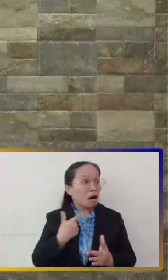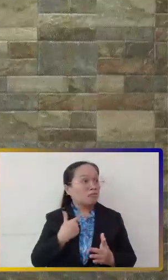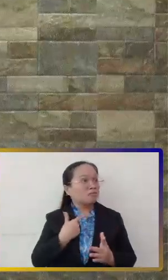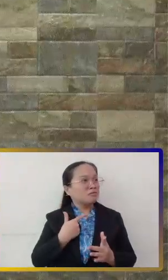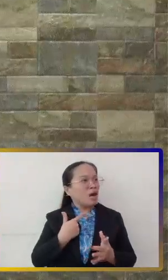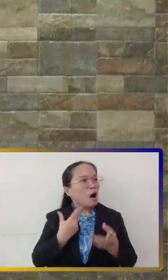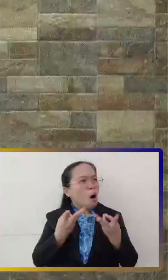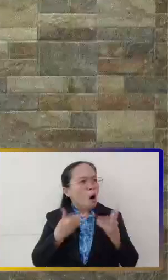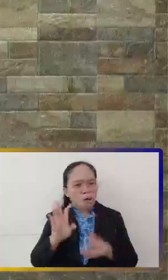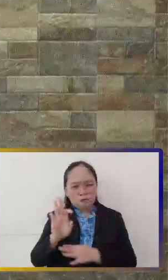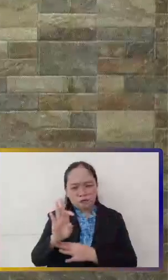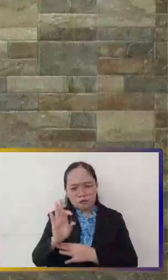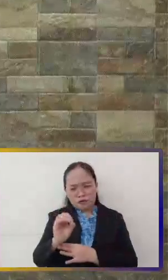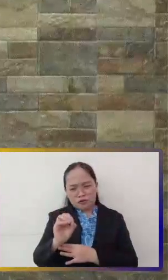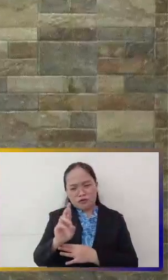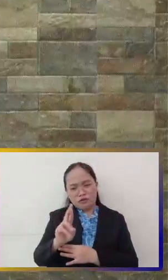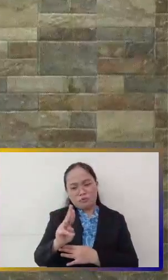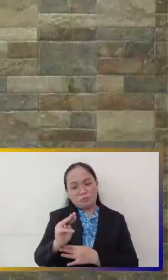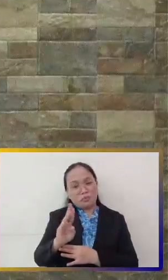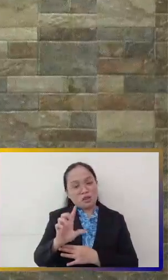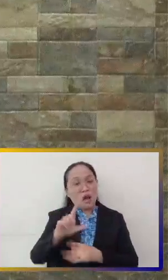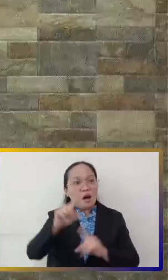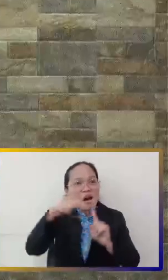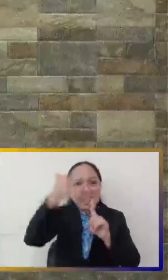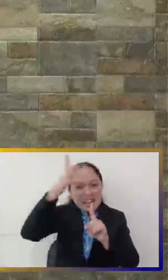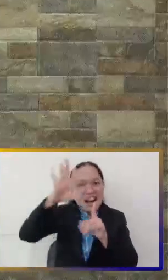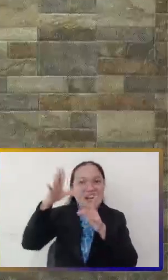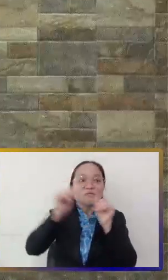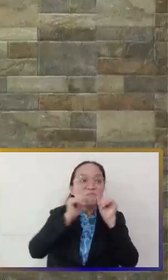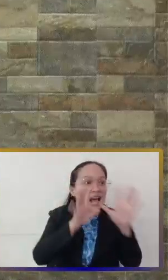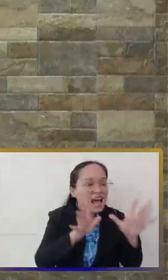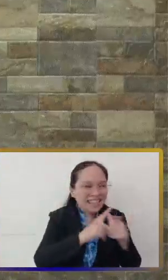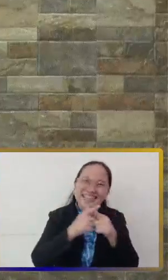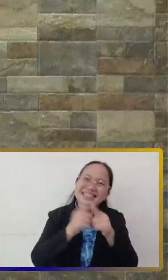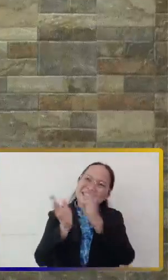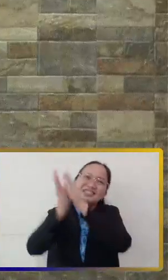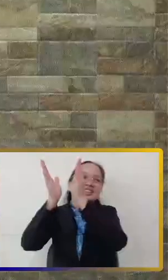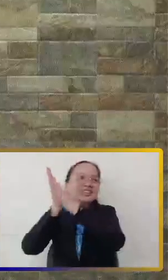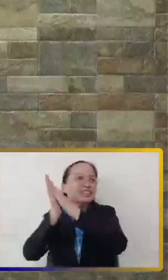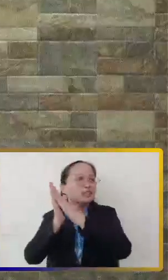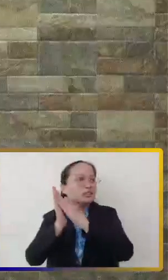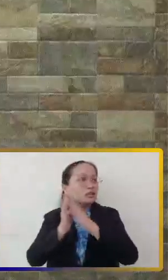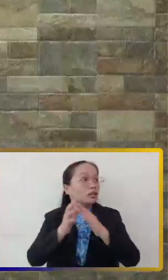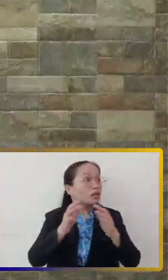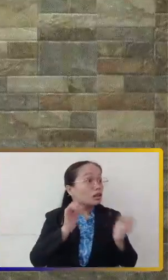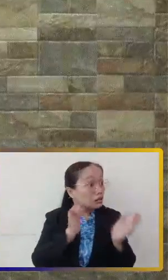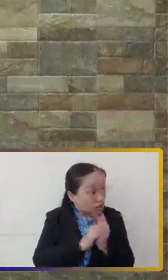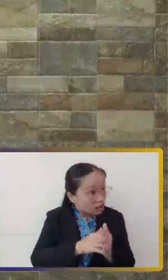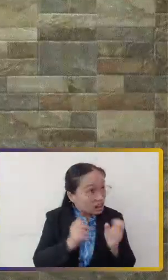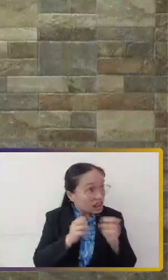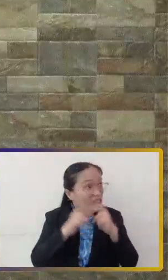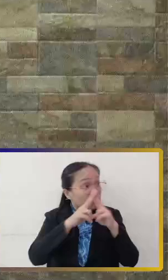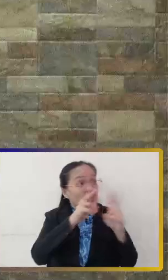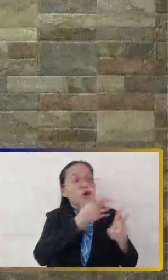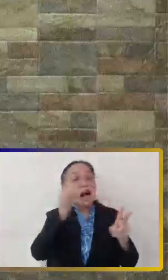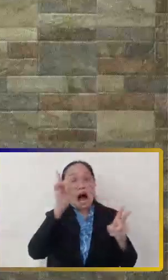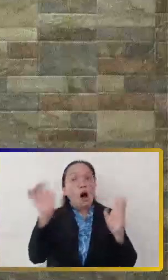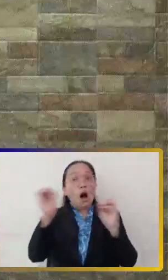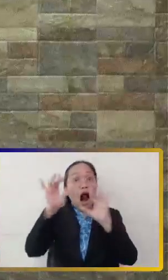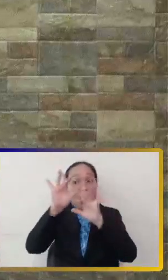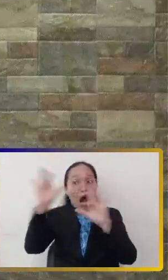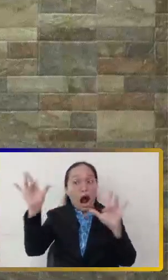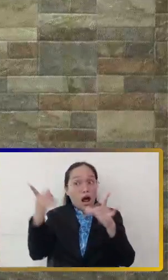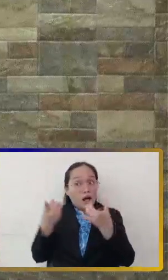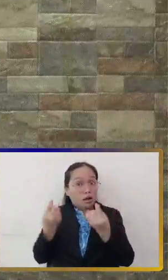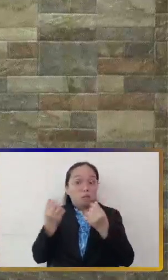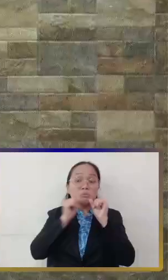That's the formula. Because may binigay siya, may ibabalik ka. Kapatid, kahit wala siyang ibigay, kahit wala siyang gawin, purihin mo